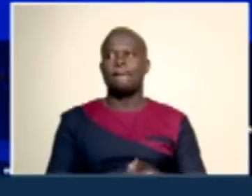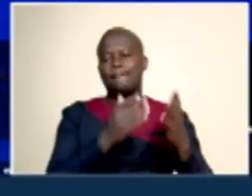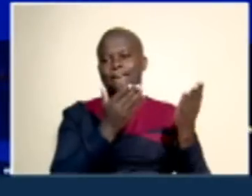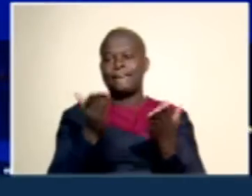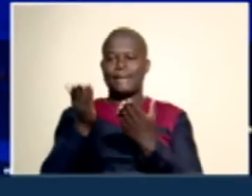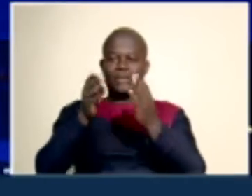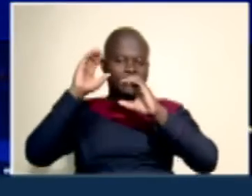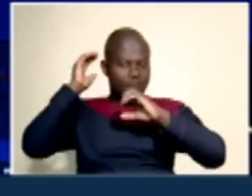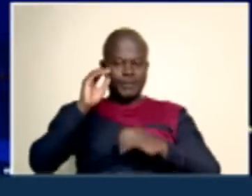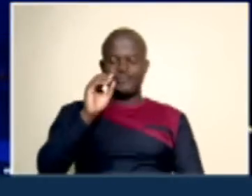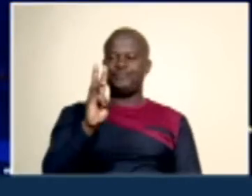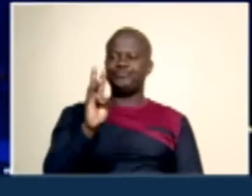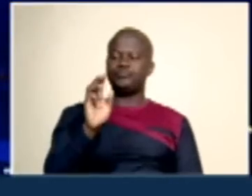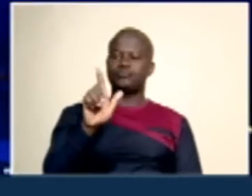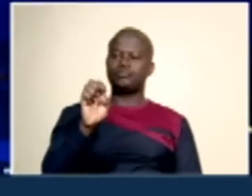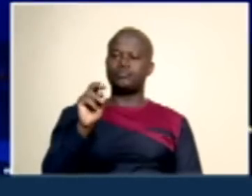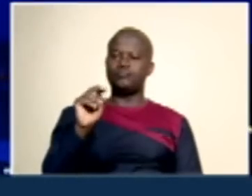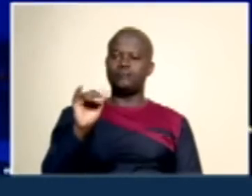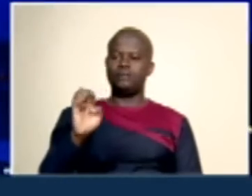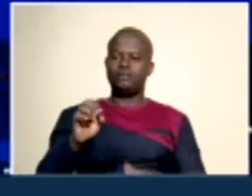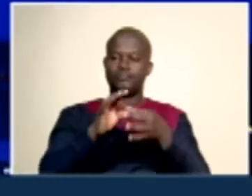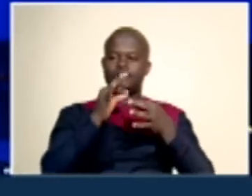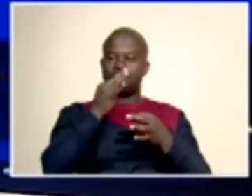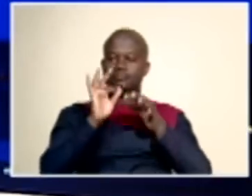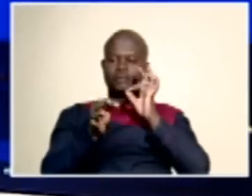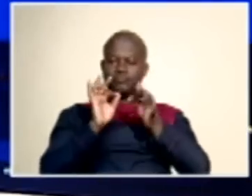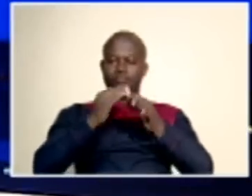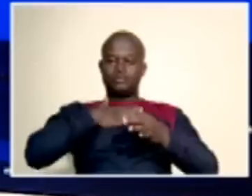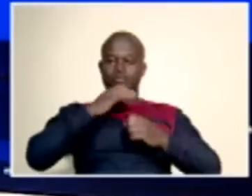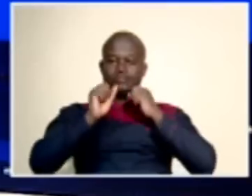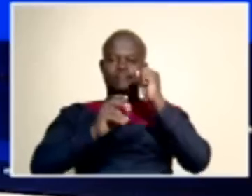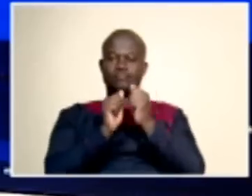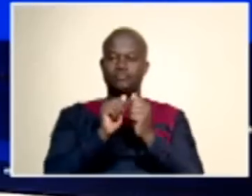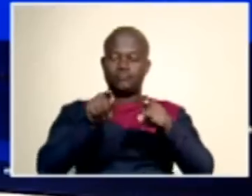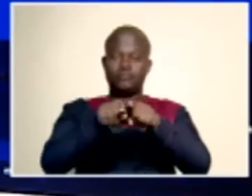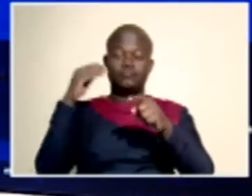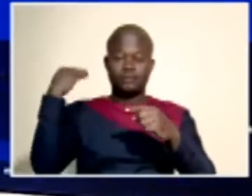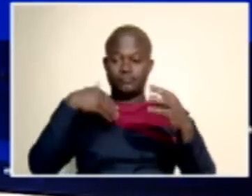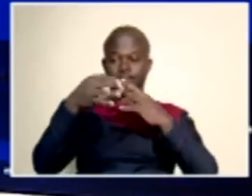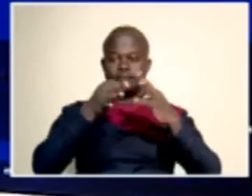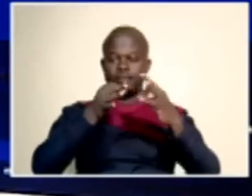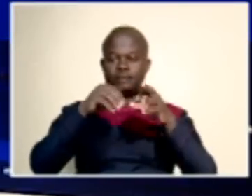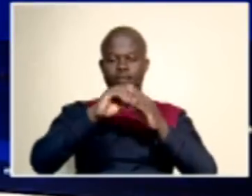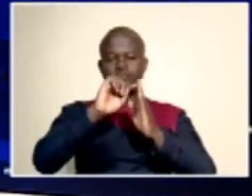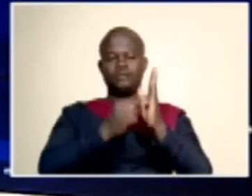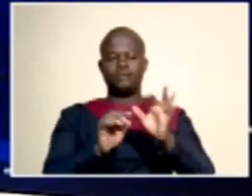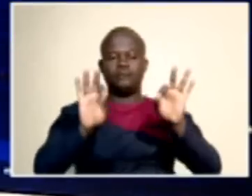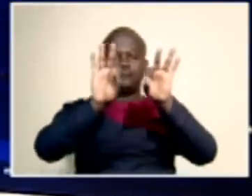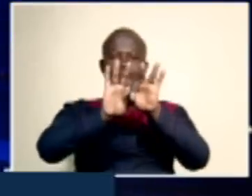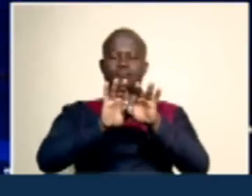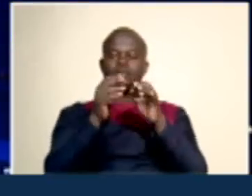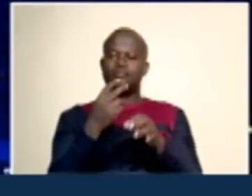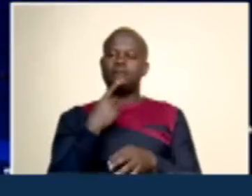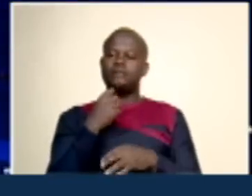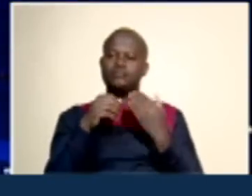Haikaze muri amakuru mujya kugezweho nange Leon Sikanzayire ndafatanya na Fidel irizaba imbuto nkuko nari mbikomojeho mu ngingo z'ingenzi kuri